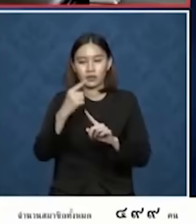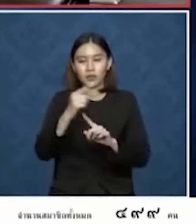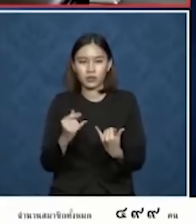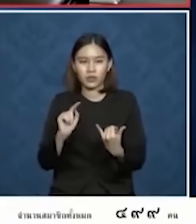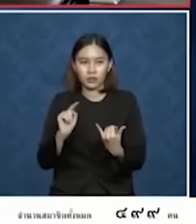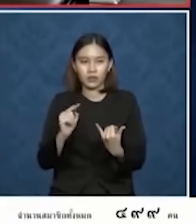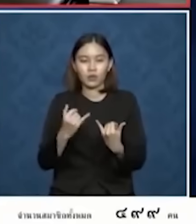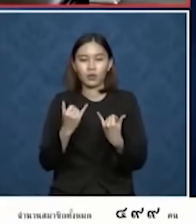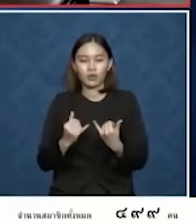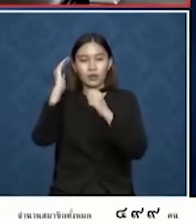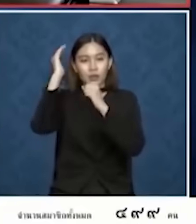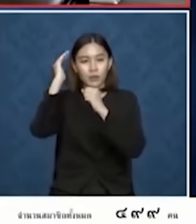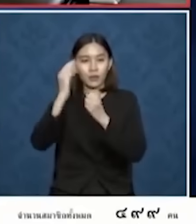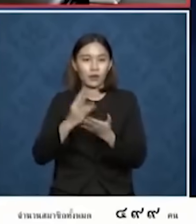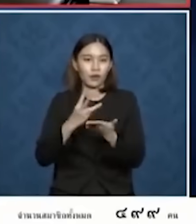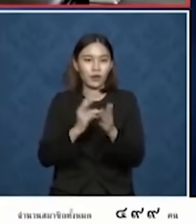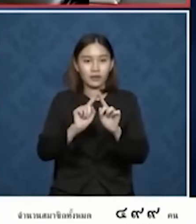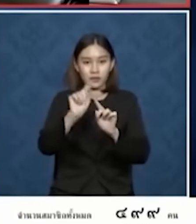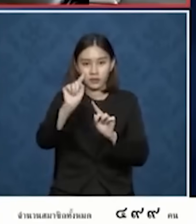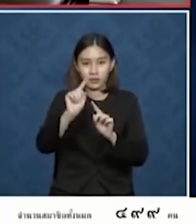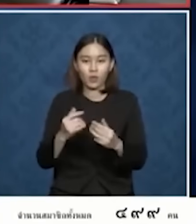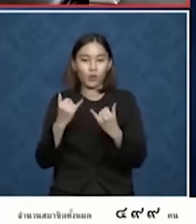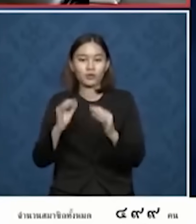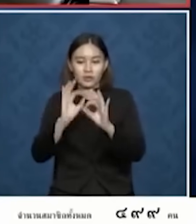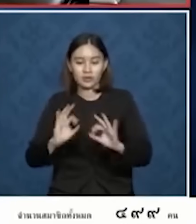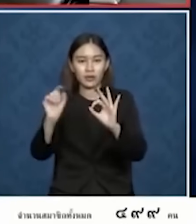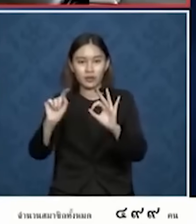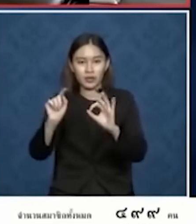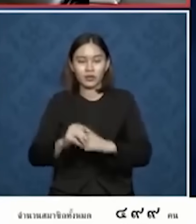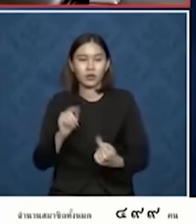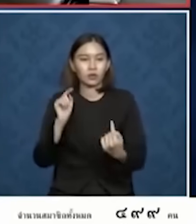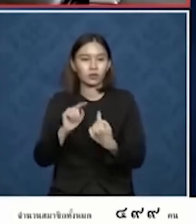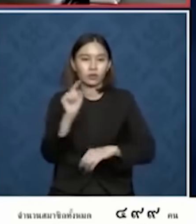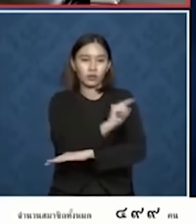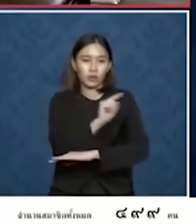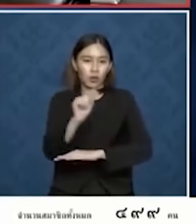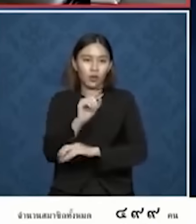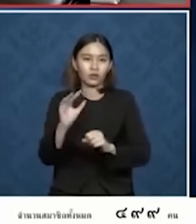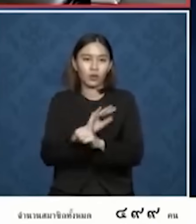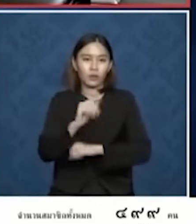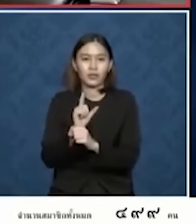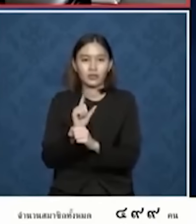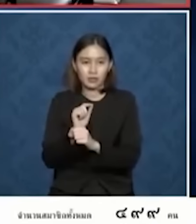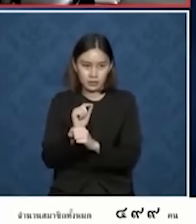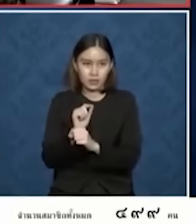ปืนเมื่อปี2547พบว่าสถานการณ์ความไม่สงบจนถึงปัจจุบันพบว่าเกิดขึ้นแล้วกว่